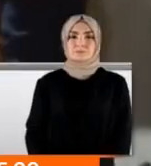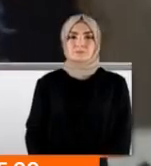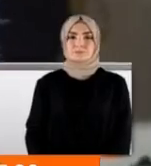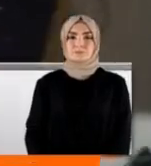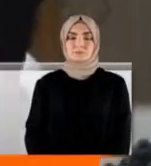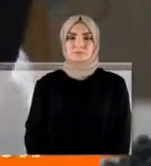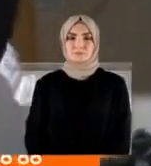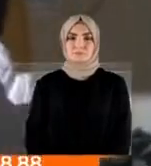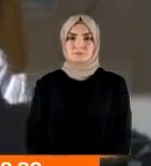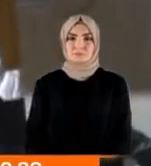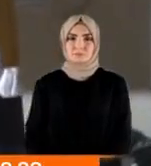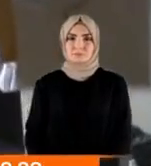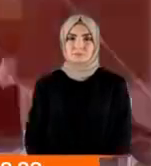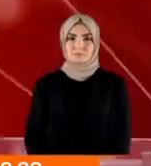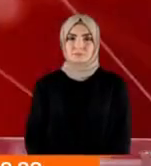olay.